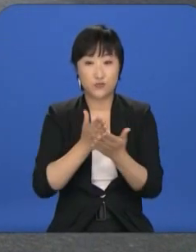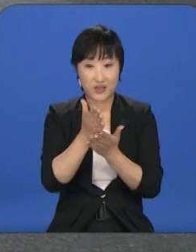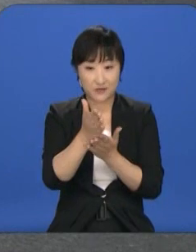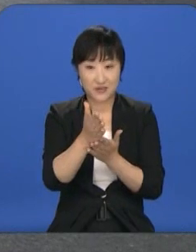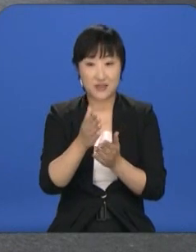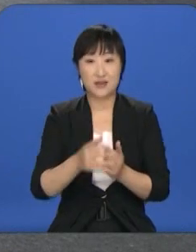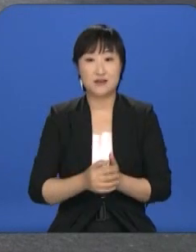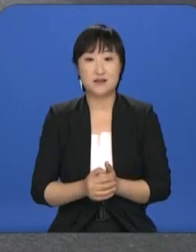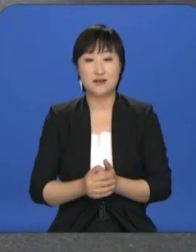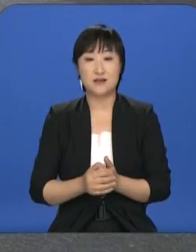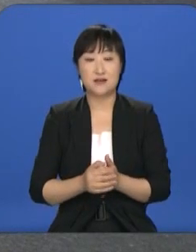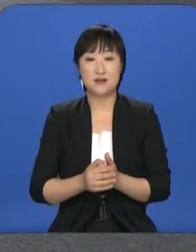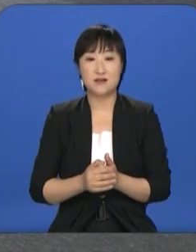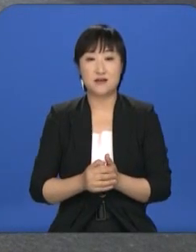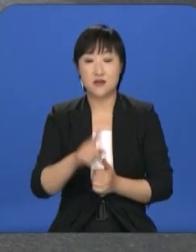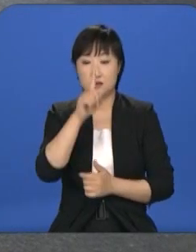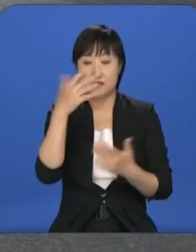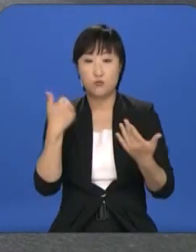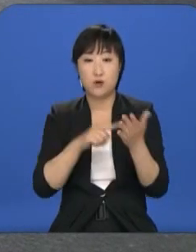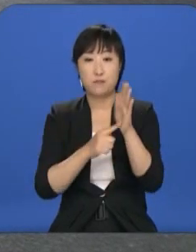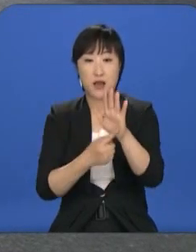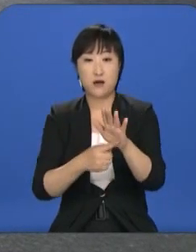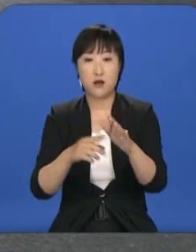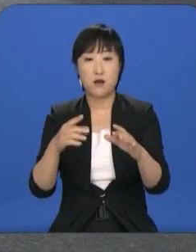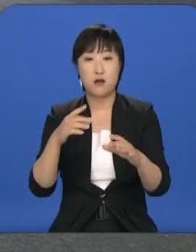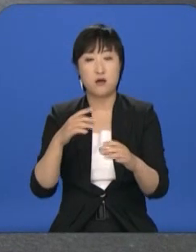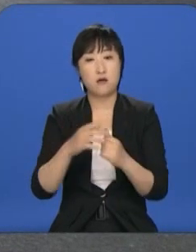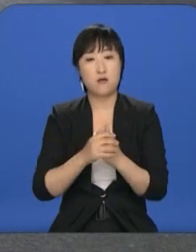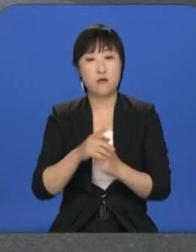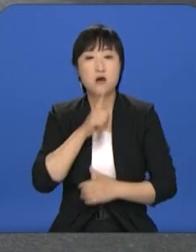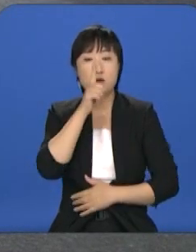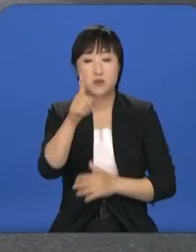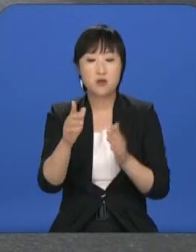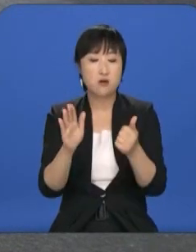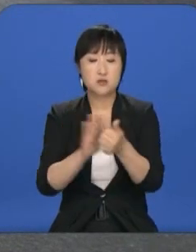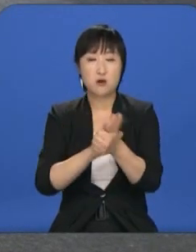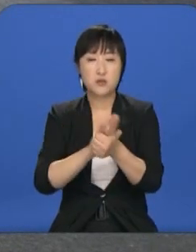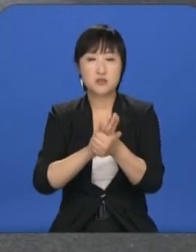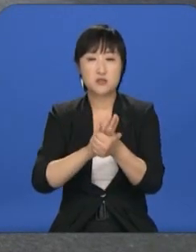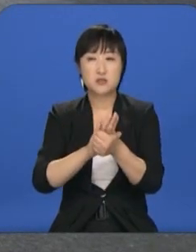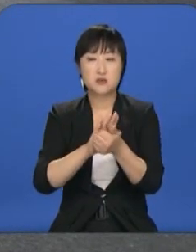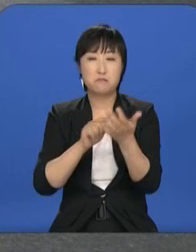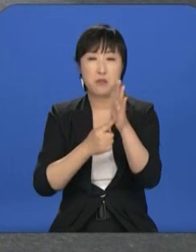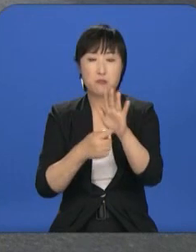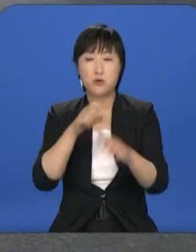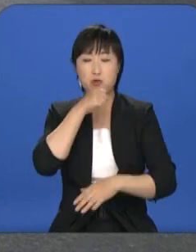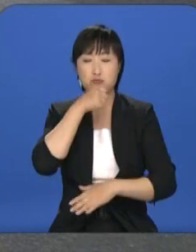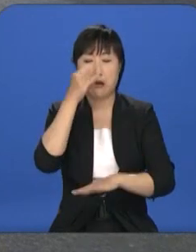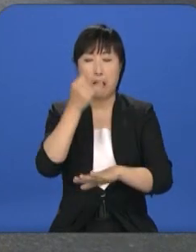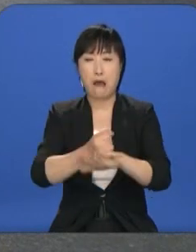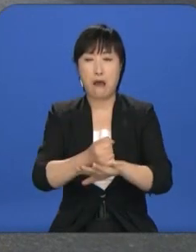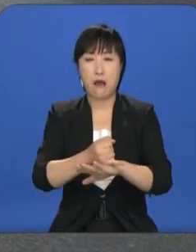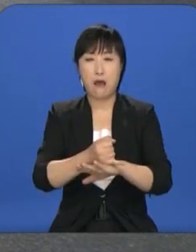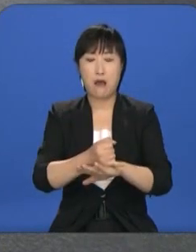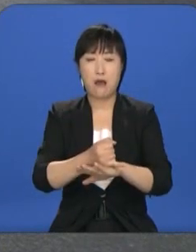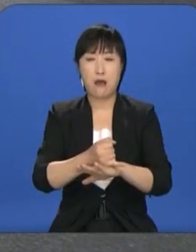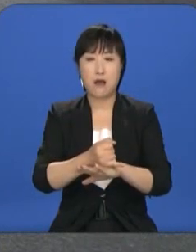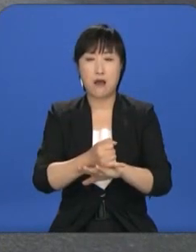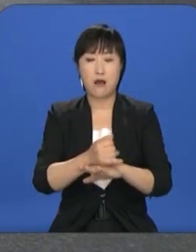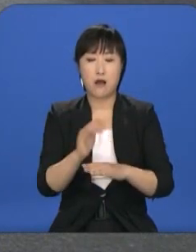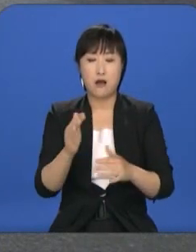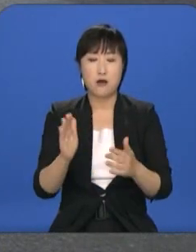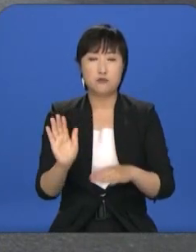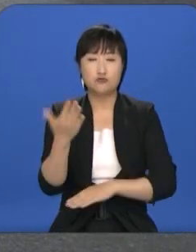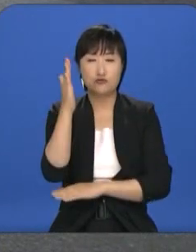질문 드리겠습니다. 진도군은 정부가 발표한 민원 서비스 종합 평가 결과 최하위를 기록했습니다. 군과